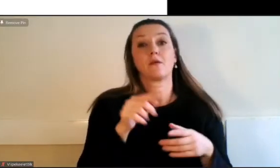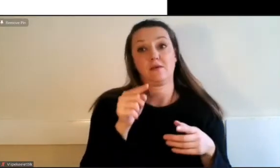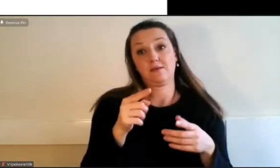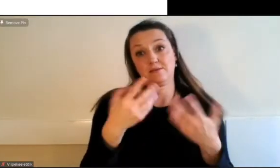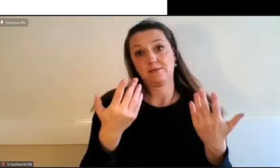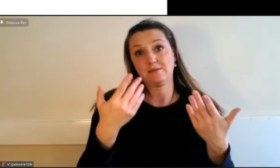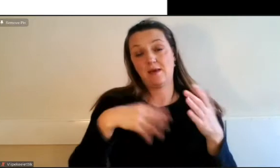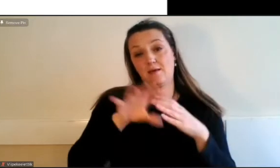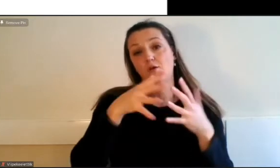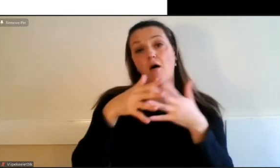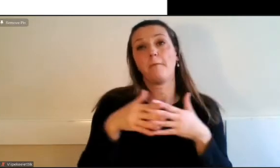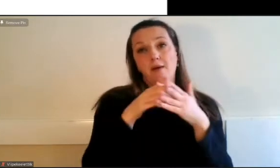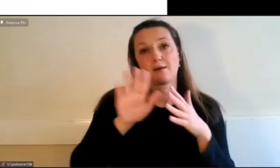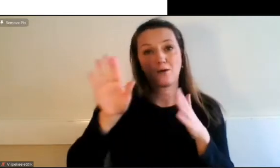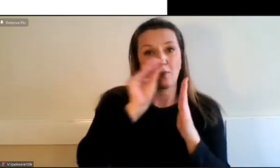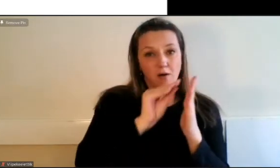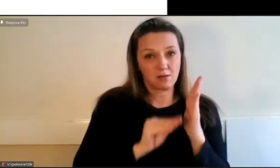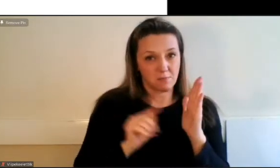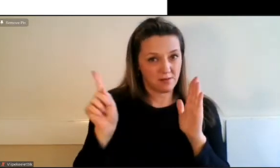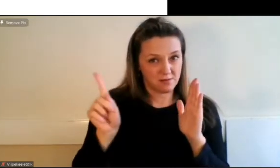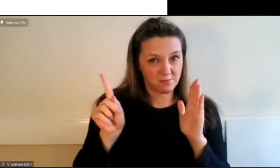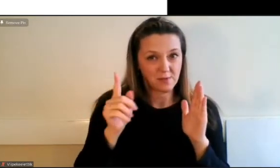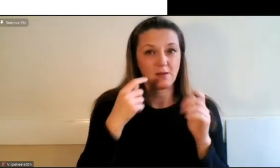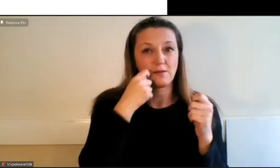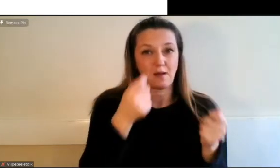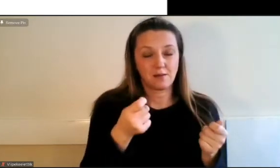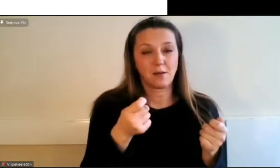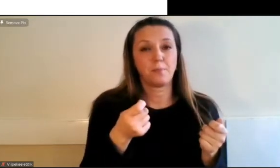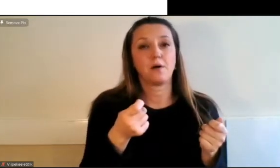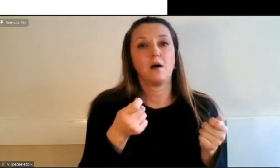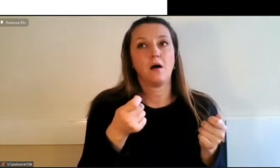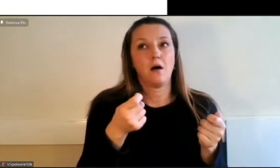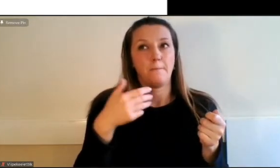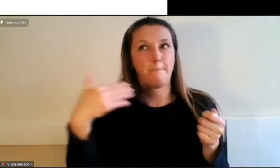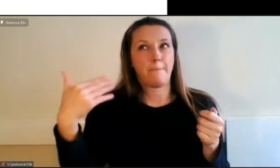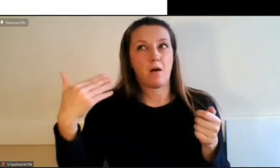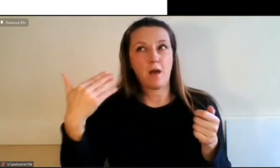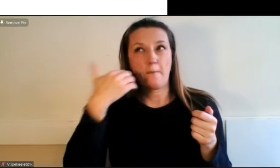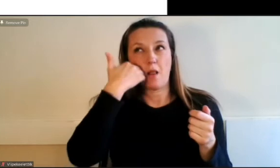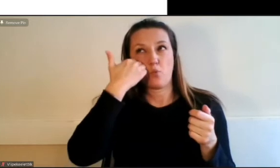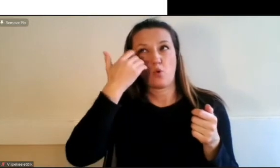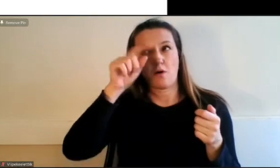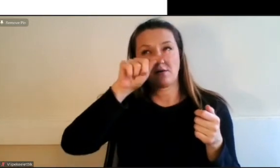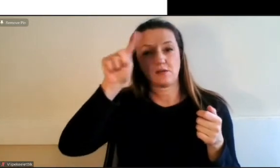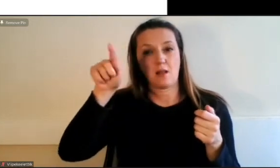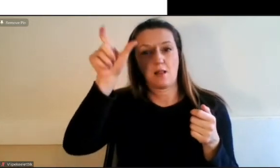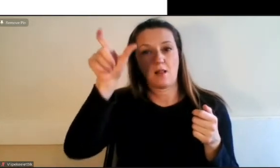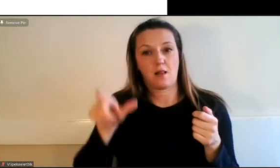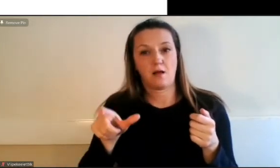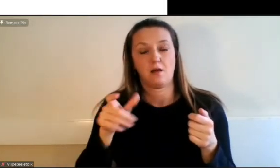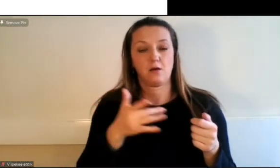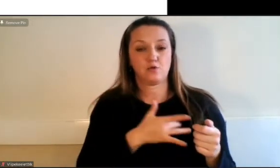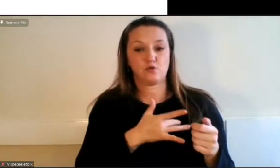maailmas, saadame kõik asjad, mis juhtuvad pärast vaktsineerimist oma kohalikku ravimiametisse ja need